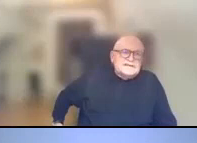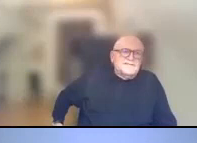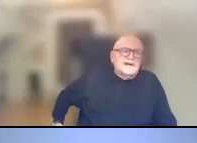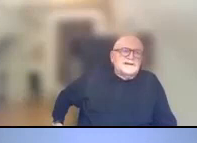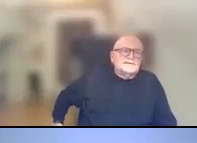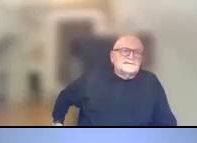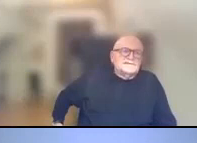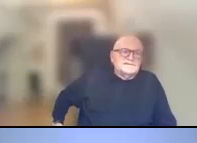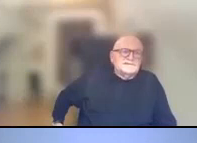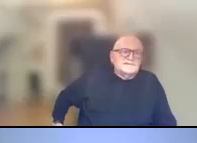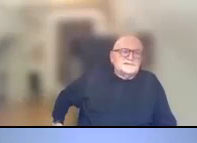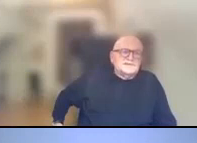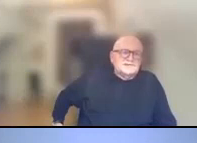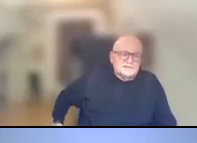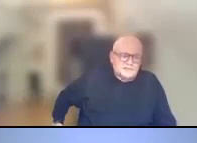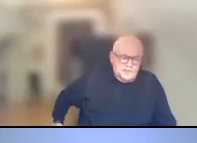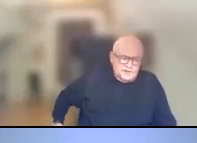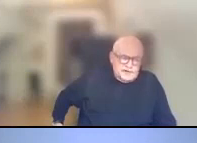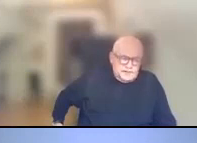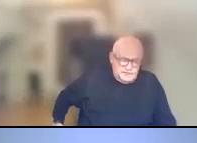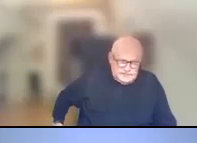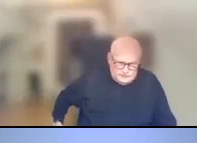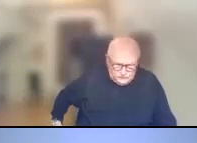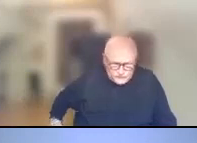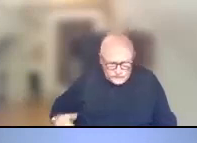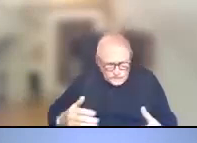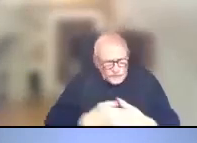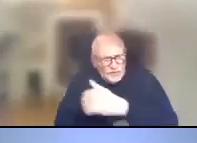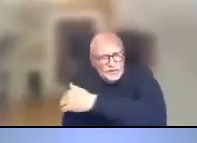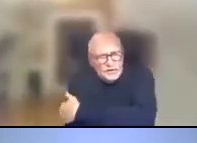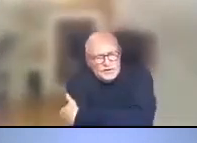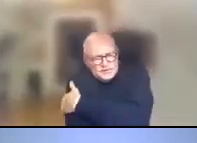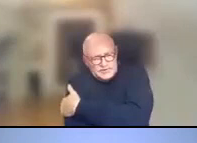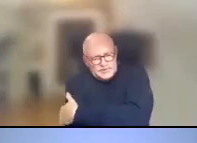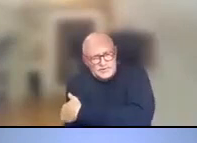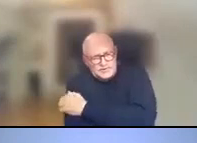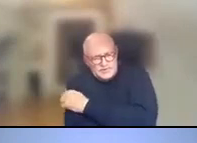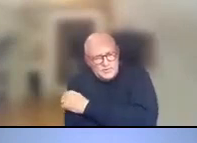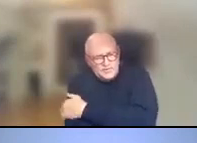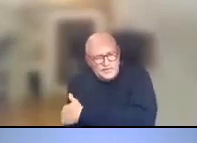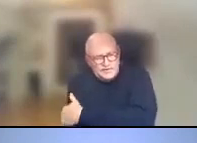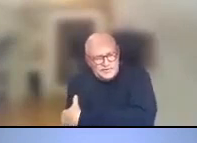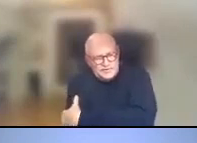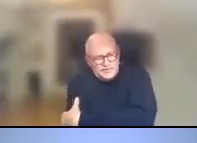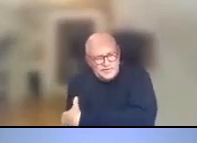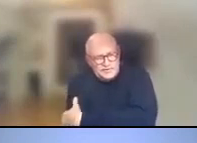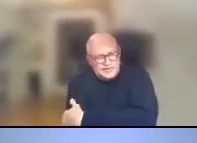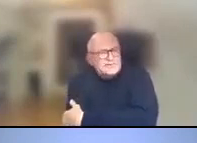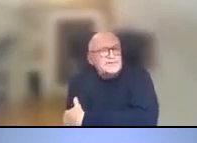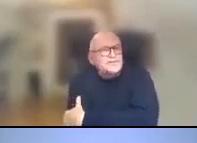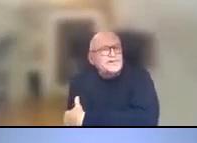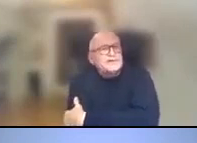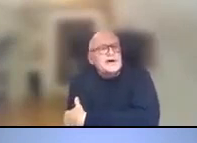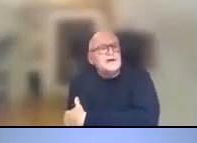strafbewährte Sachverhalte nicht recherchieren. Und in einem Fall ist es so gewesen,